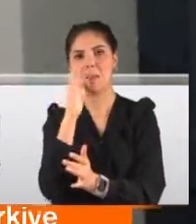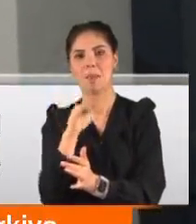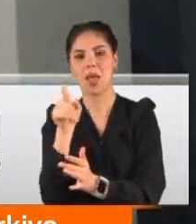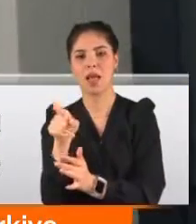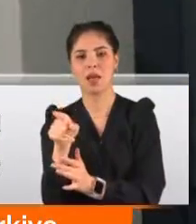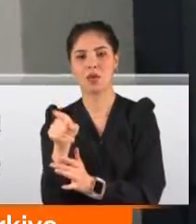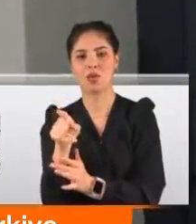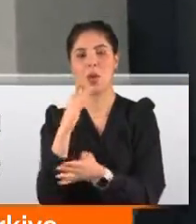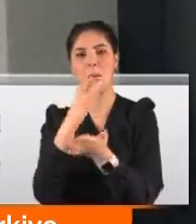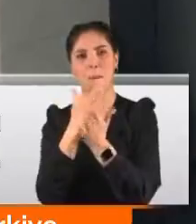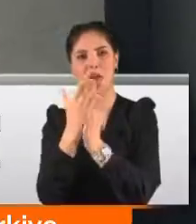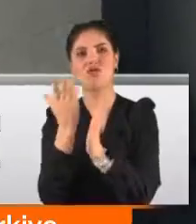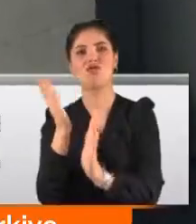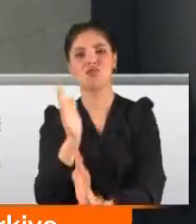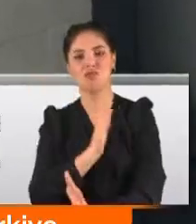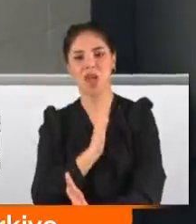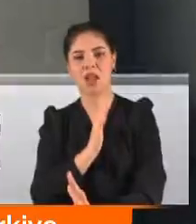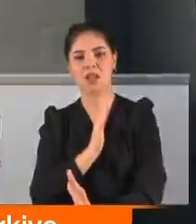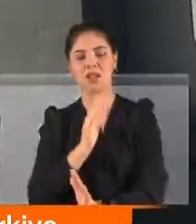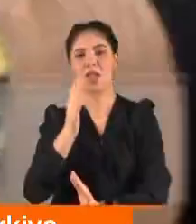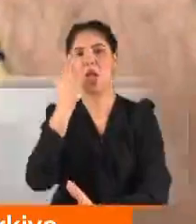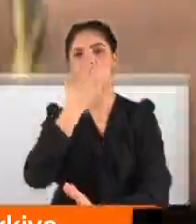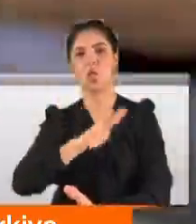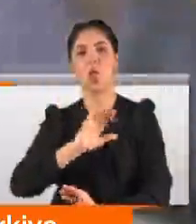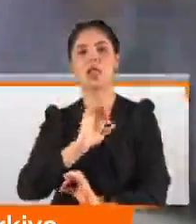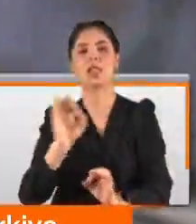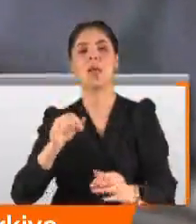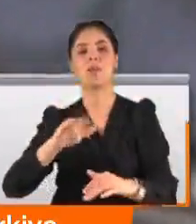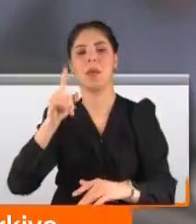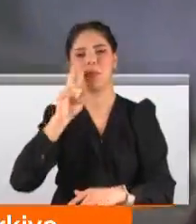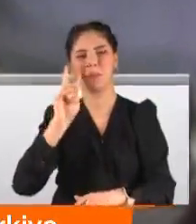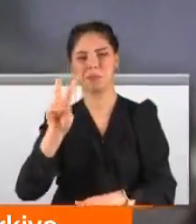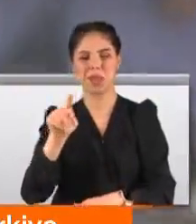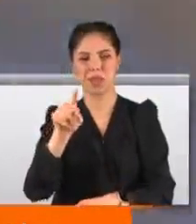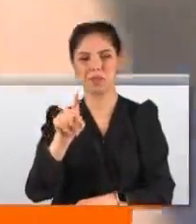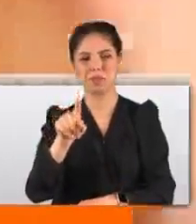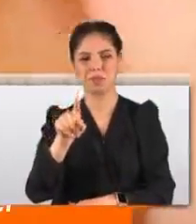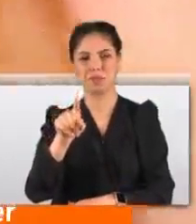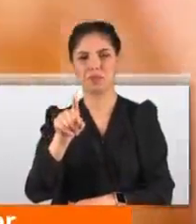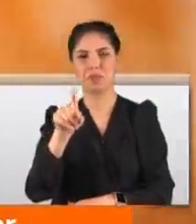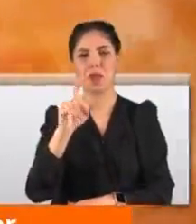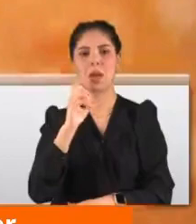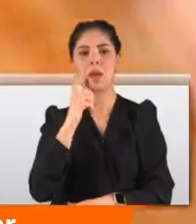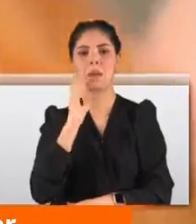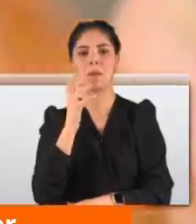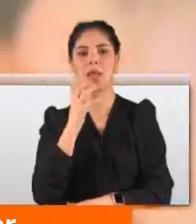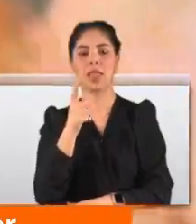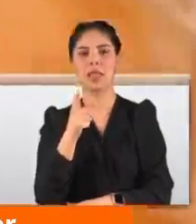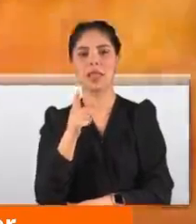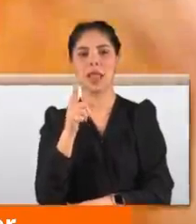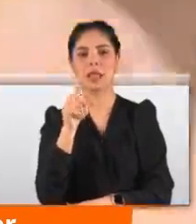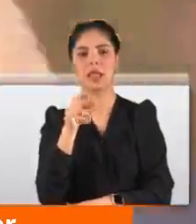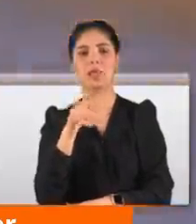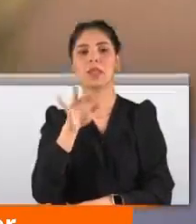Yani parçalı olanlar katkıya daha açık. Şöyle baktığınızda hani patates püresi gibi bir kıvamda olur mu?